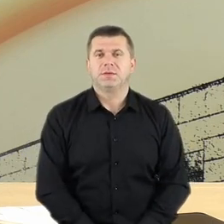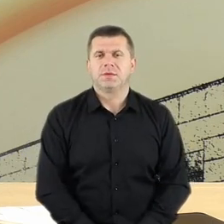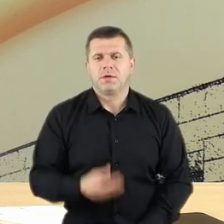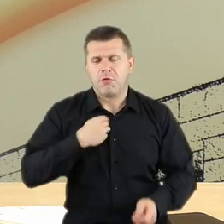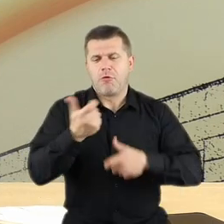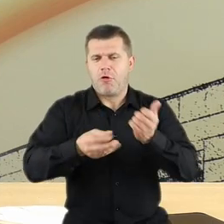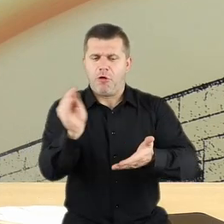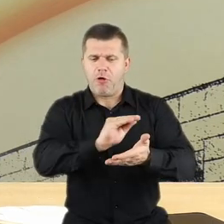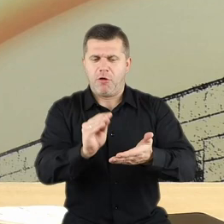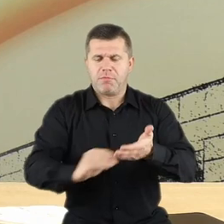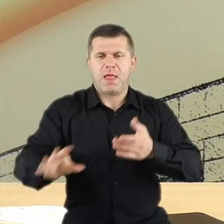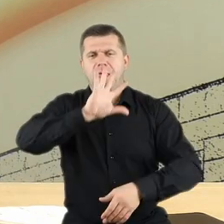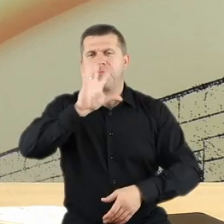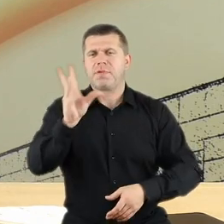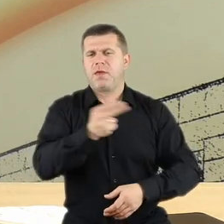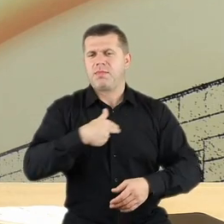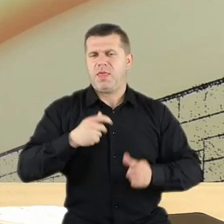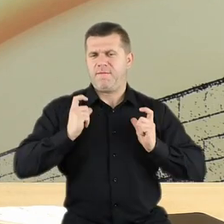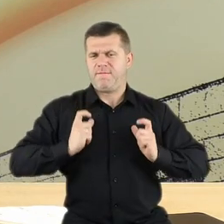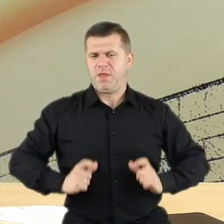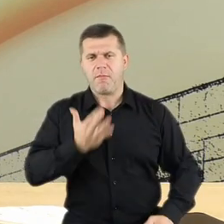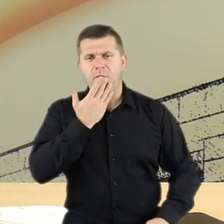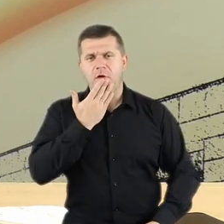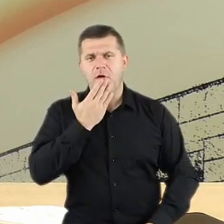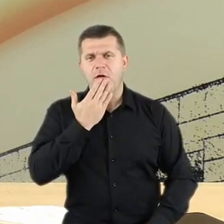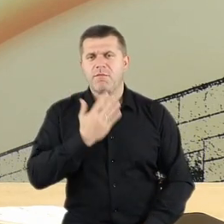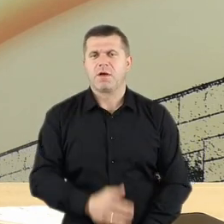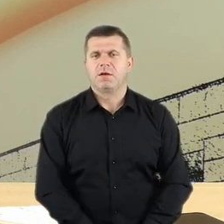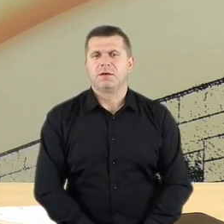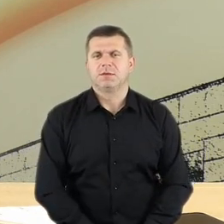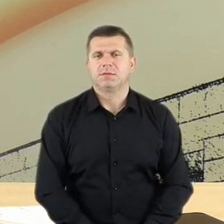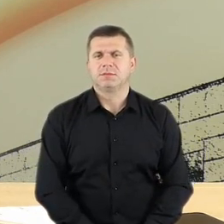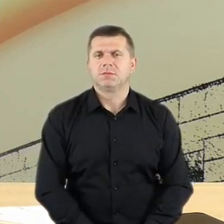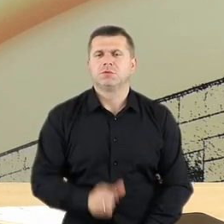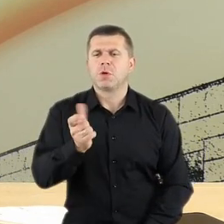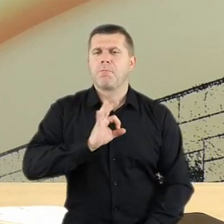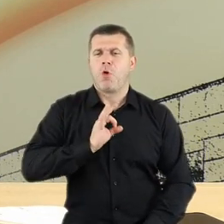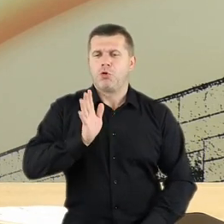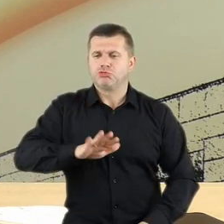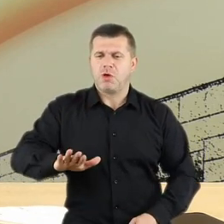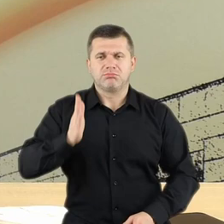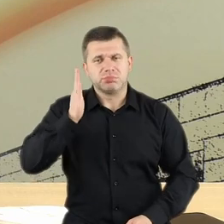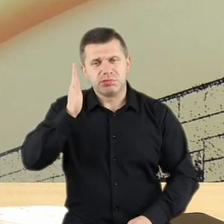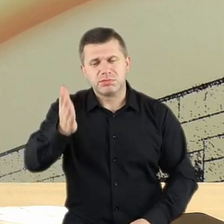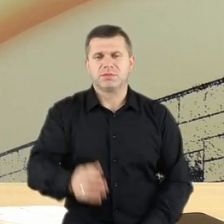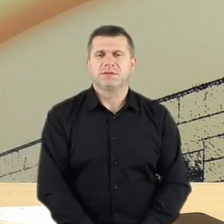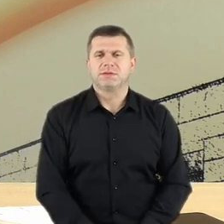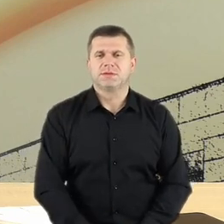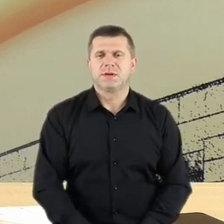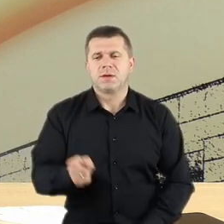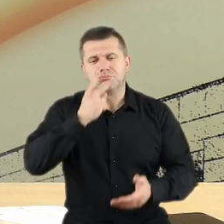opisuje naszą piękną wiejską mową po to co by moje dzieci kiedy